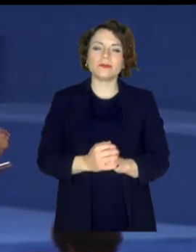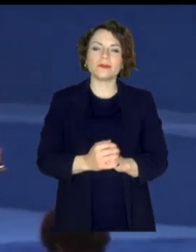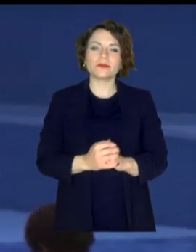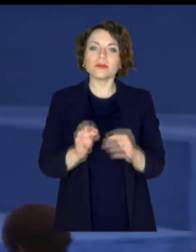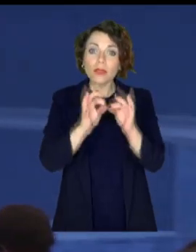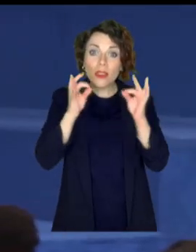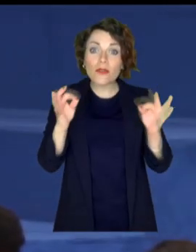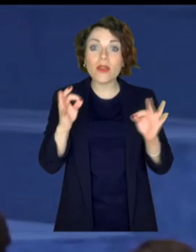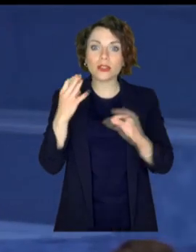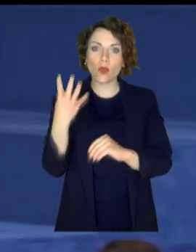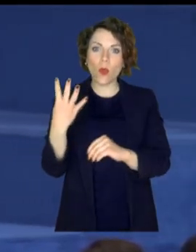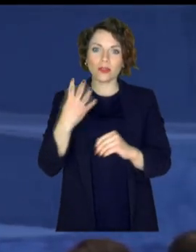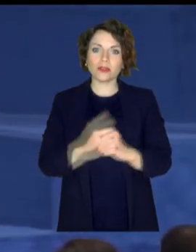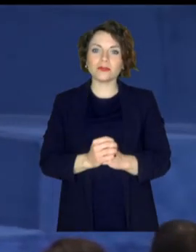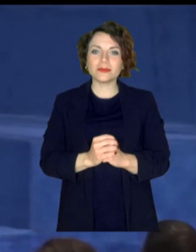il versetto 4.